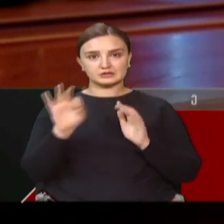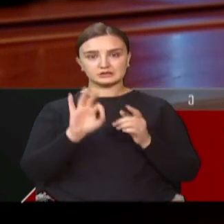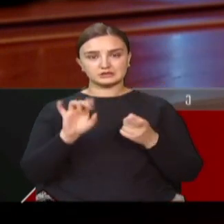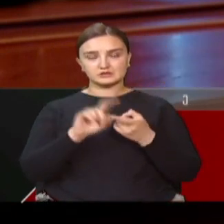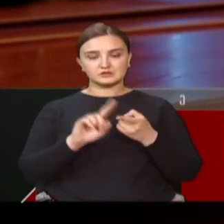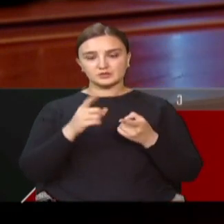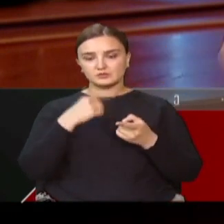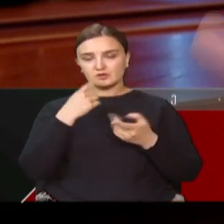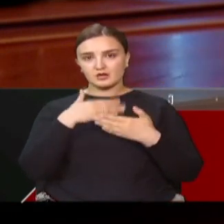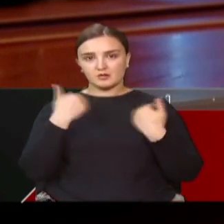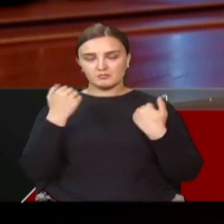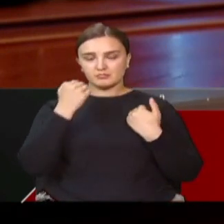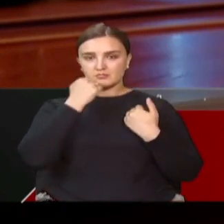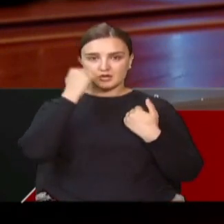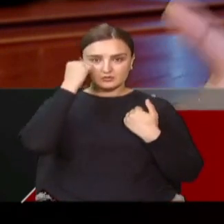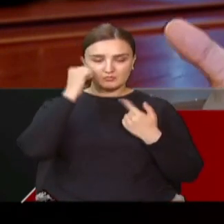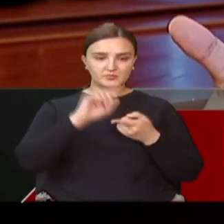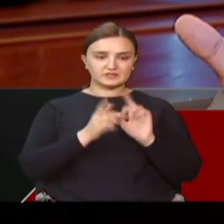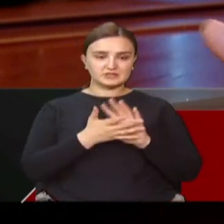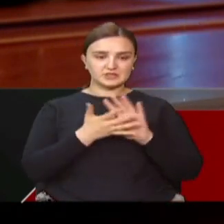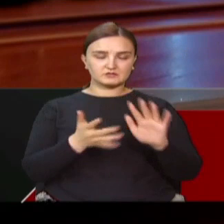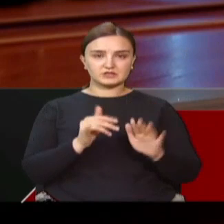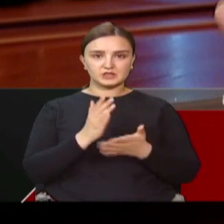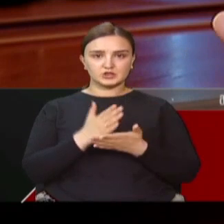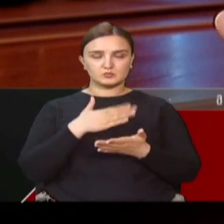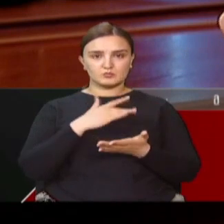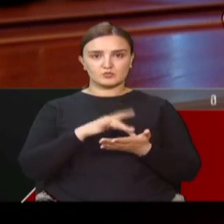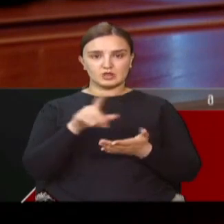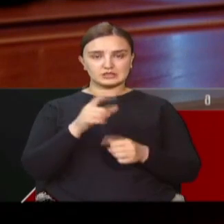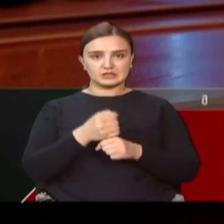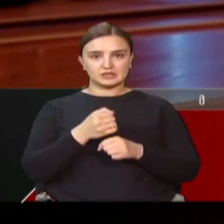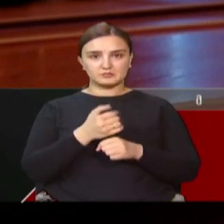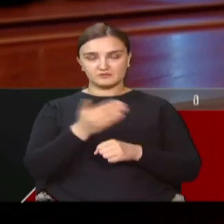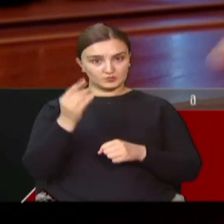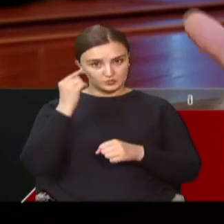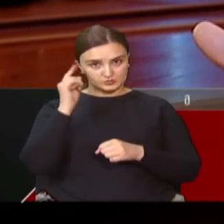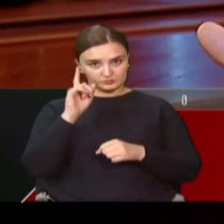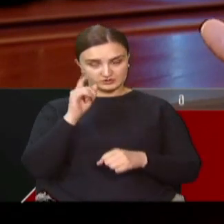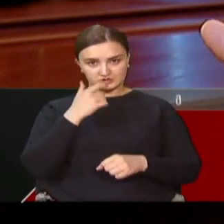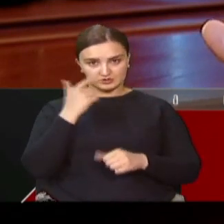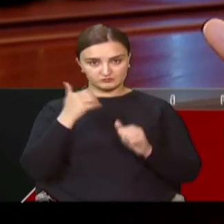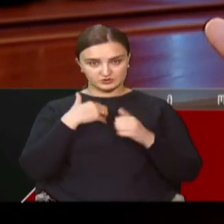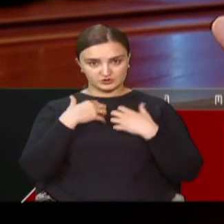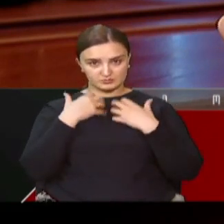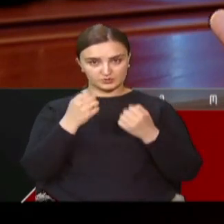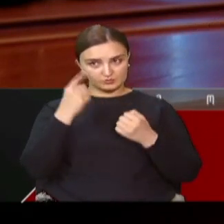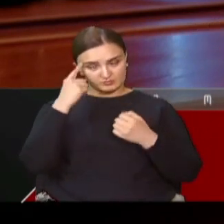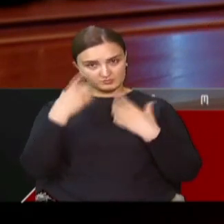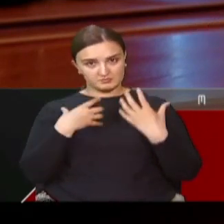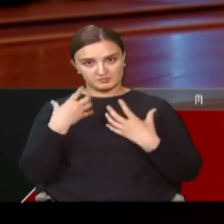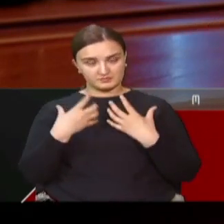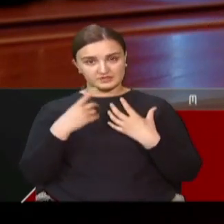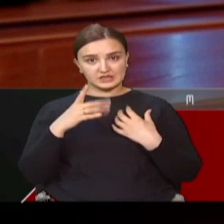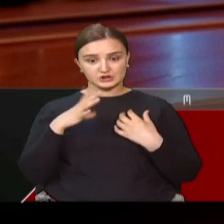ar tkva ro an madloba am pirikit saqveduri sadarian che mokhalakebi rasaketebeno. Tken goniat ekha saakashvili jamtoloba adardebs. Rats